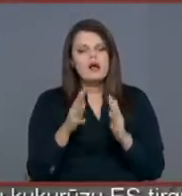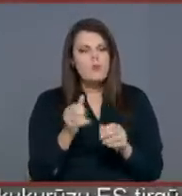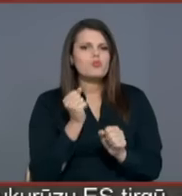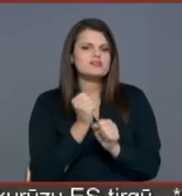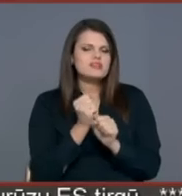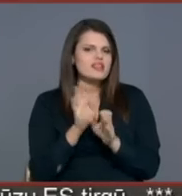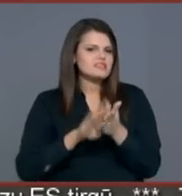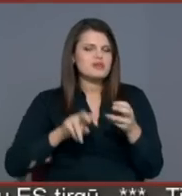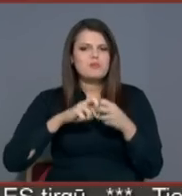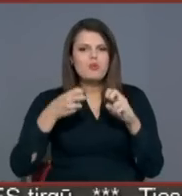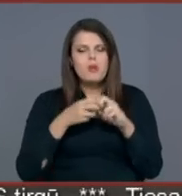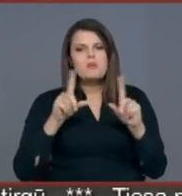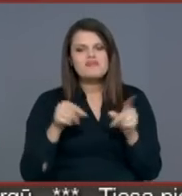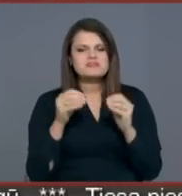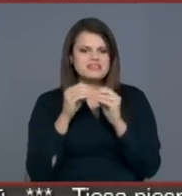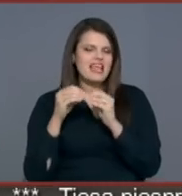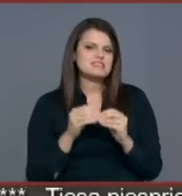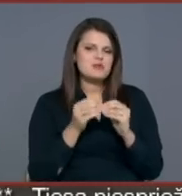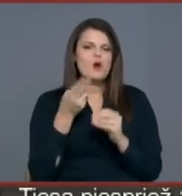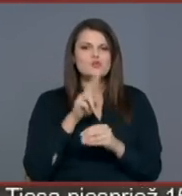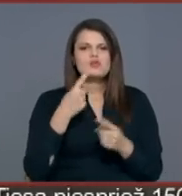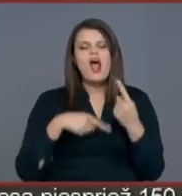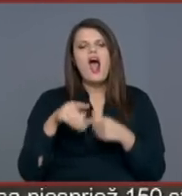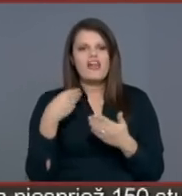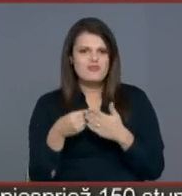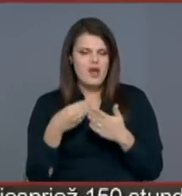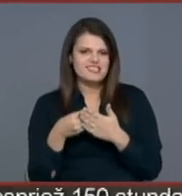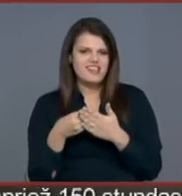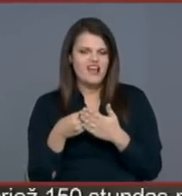gadus 10 un atmaksāsies. Aiga Vendeliņa, Kalps Krūmiņš, Vidzemes televīzija.